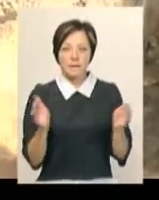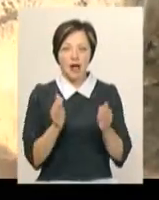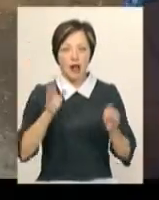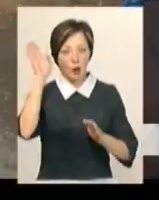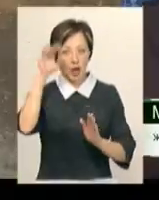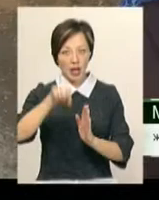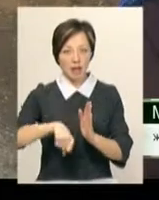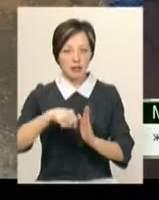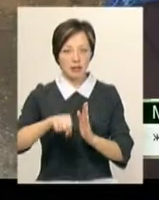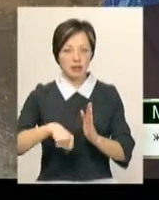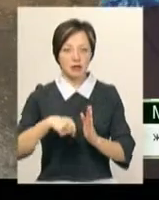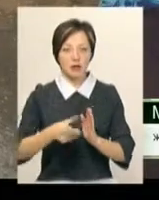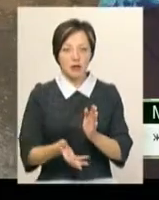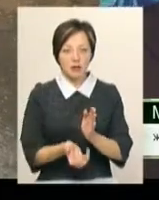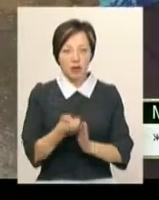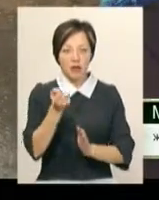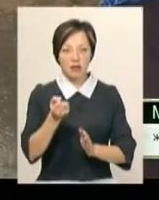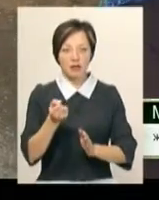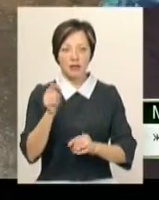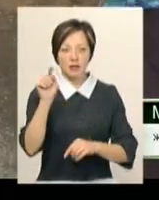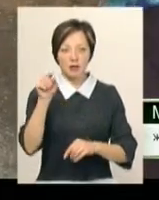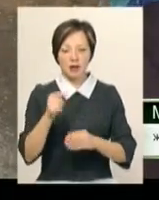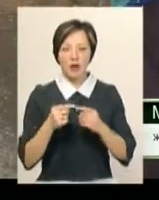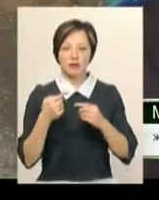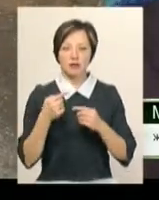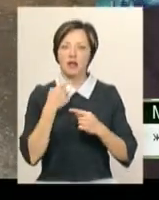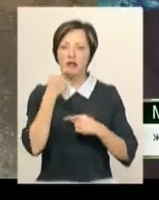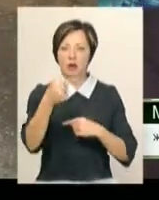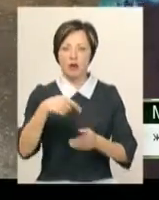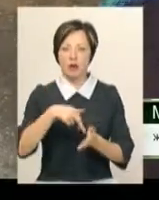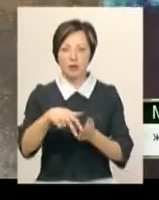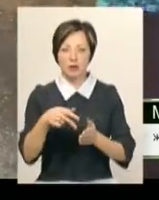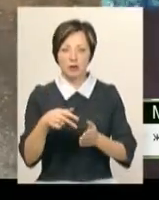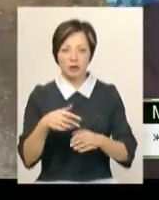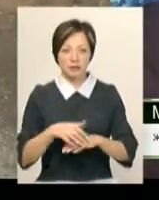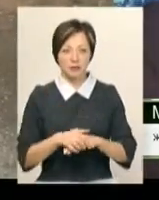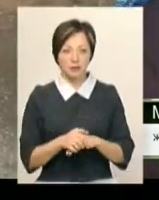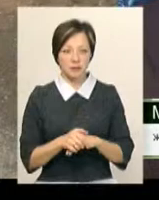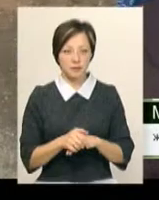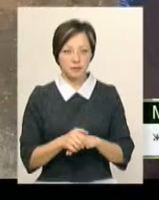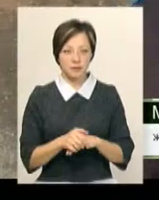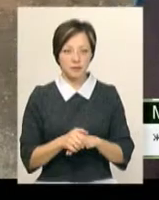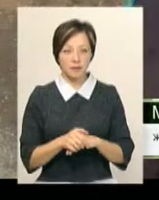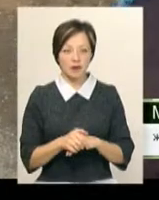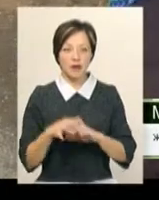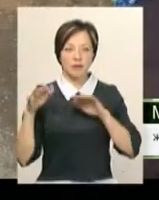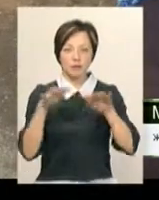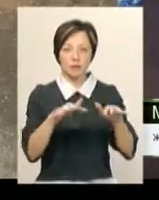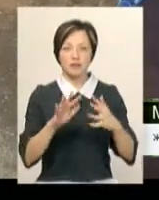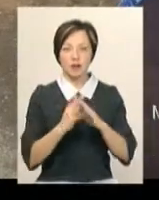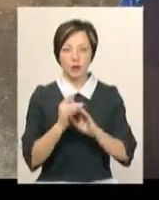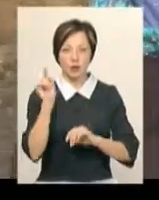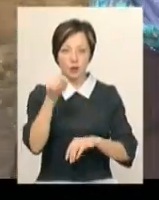криницею. Воду брали з надвірка, там аж ходили, де той надвірок, там, туди. Все село ходило